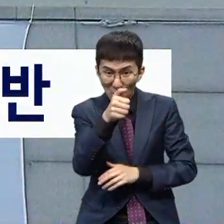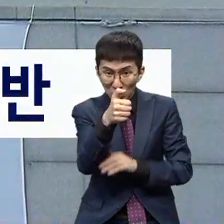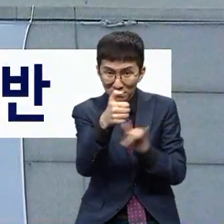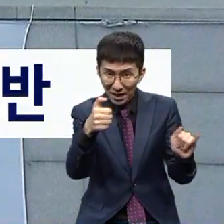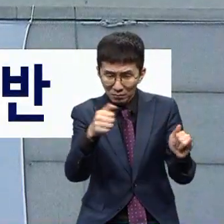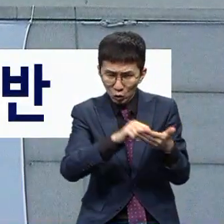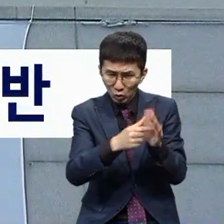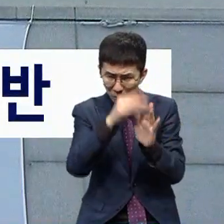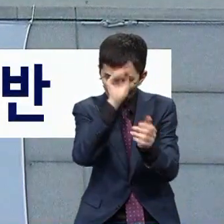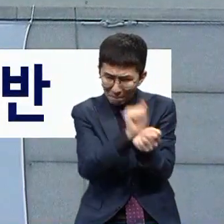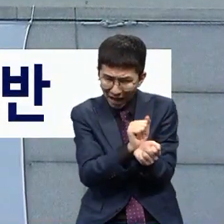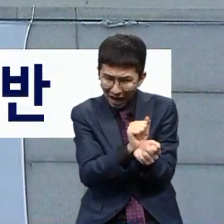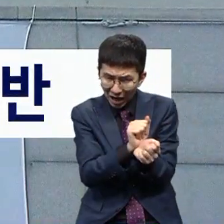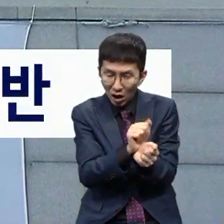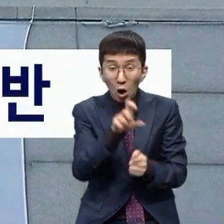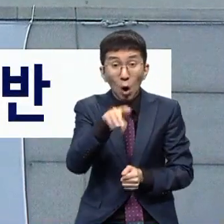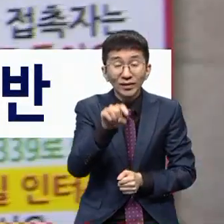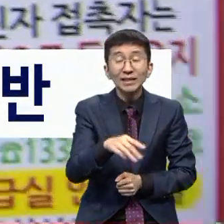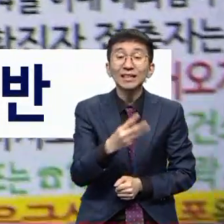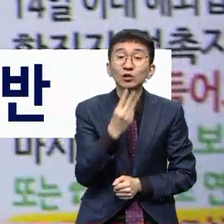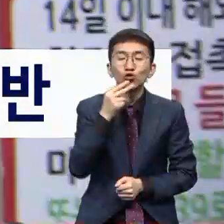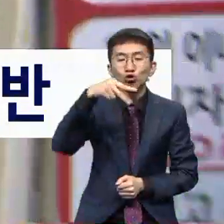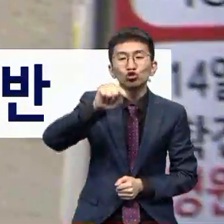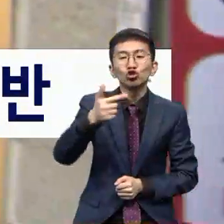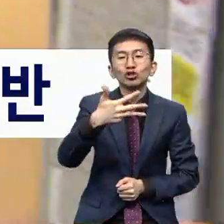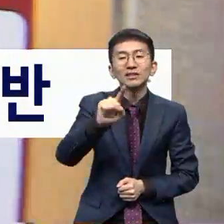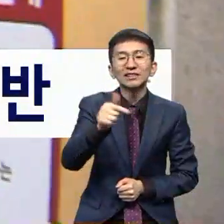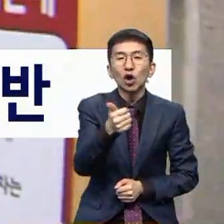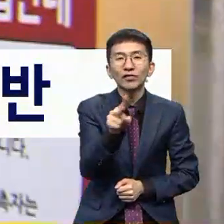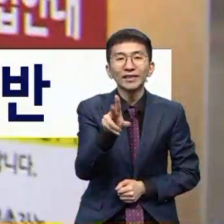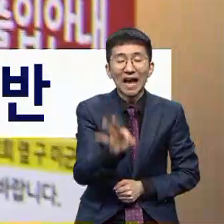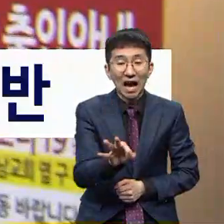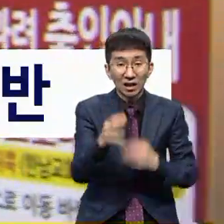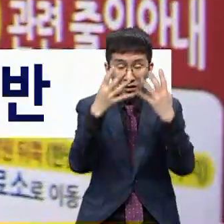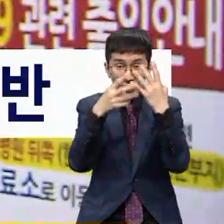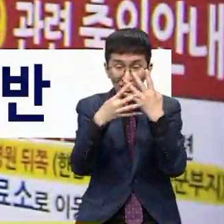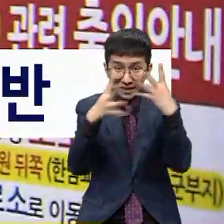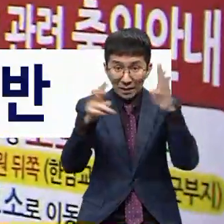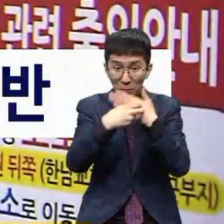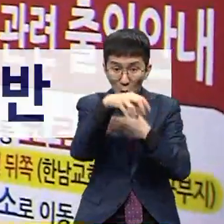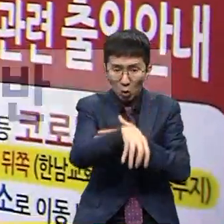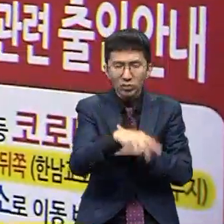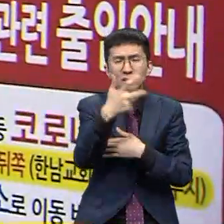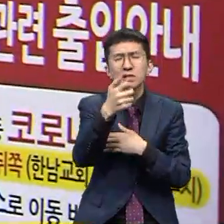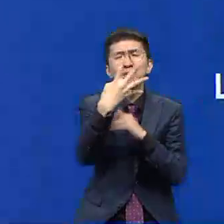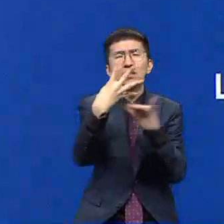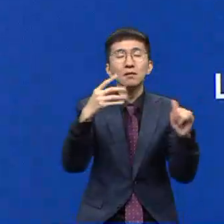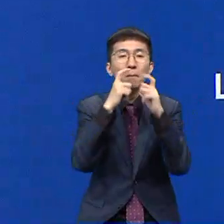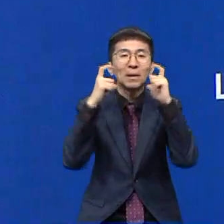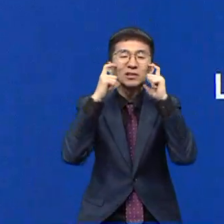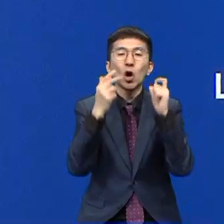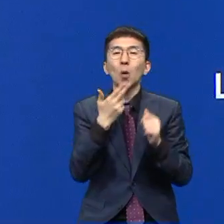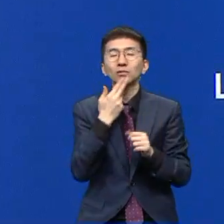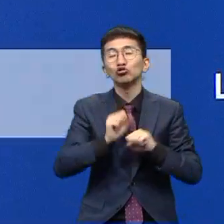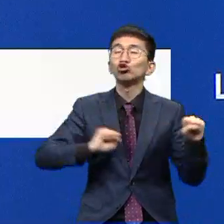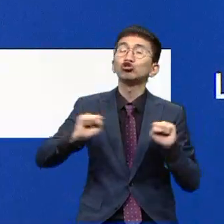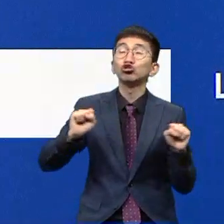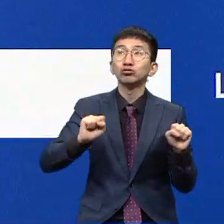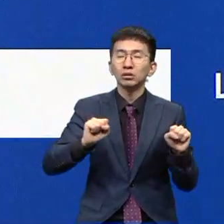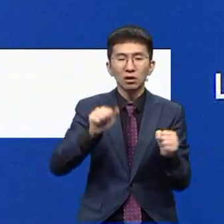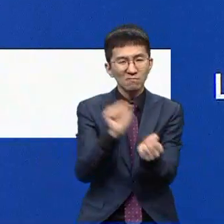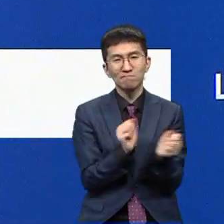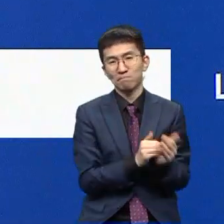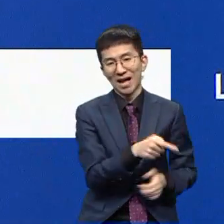서울 순천향대병원에선 74명이 마스크 착용 방역 수칙을 위반한 걸로 확인됐습니다. 마스크